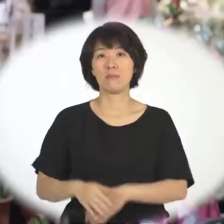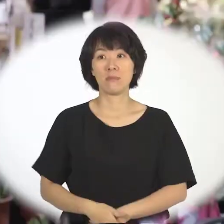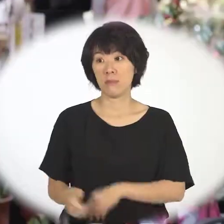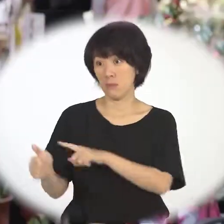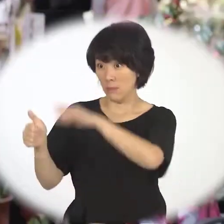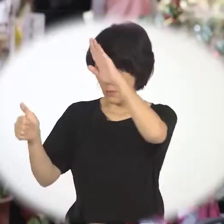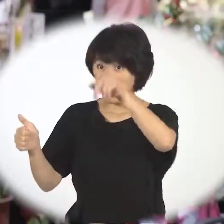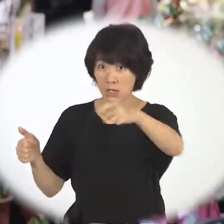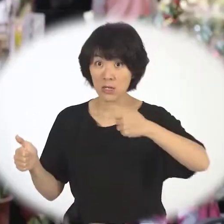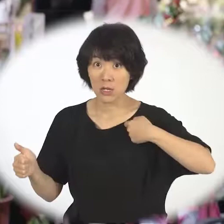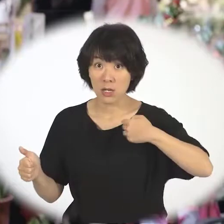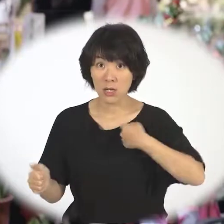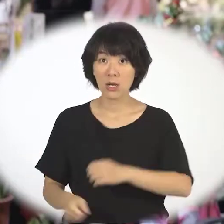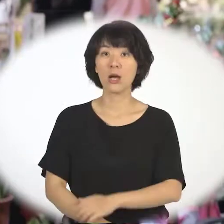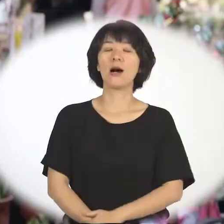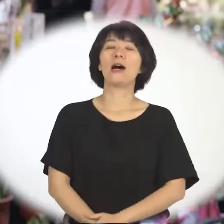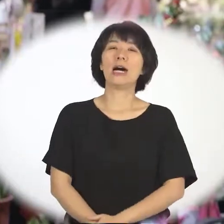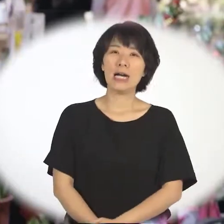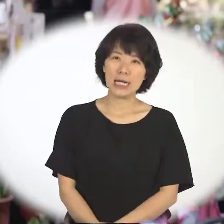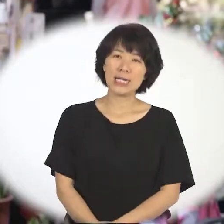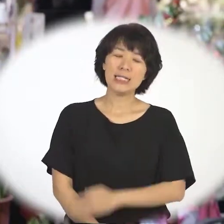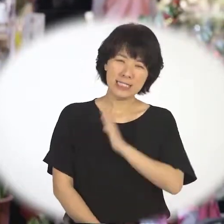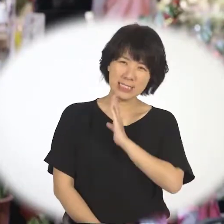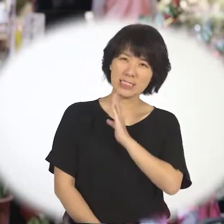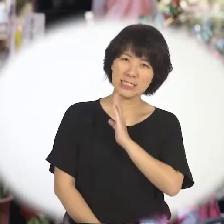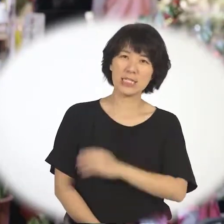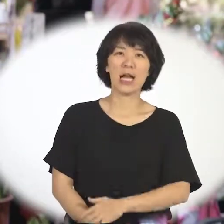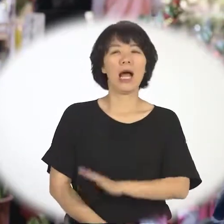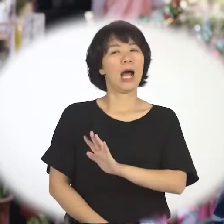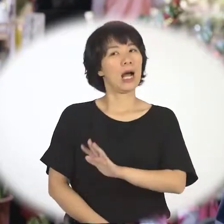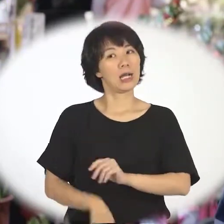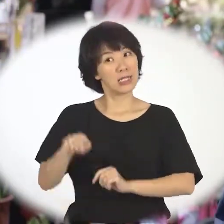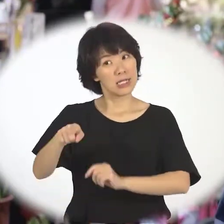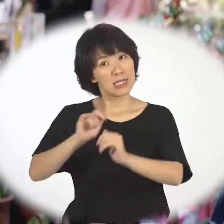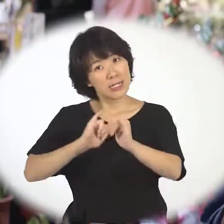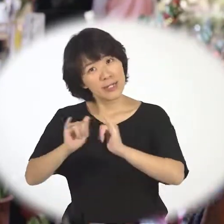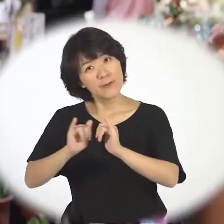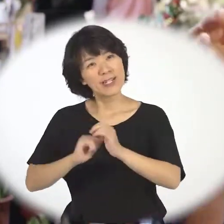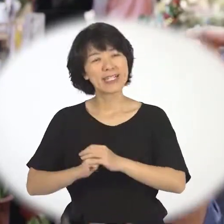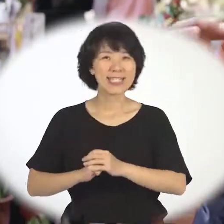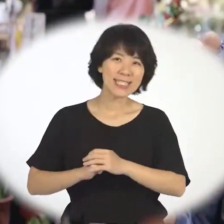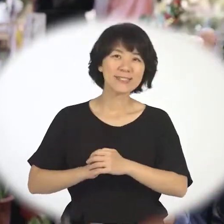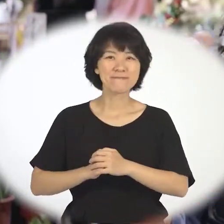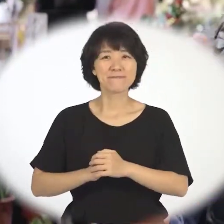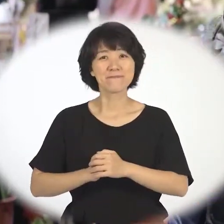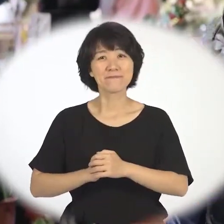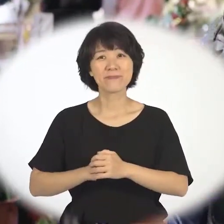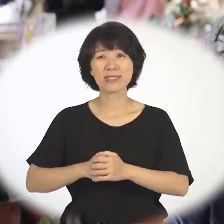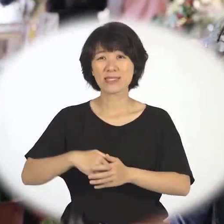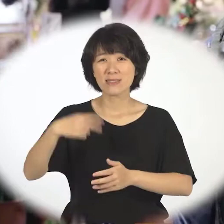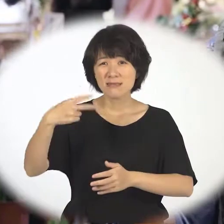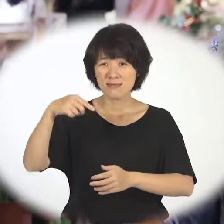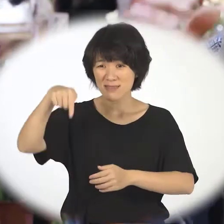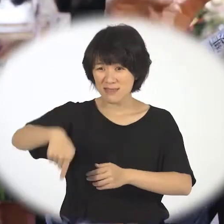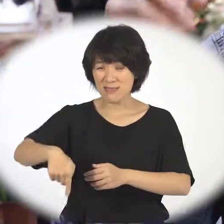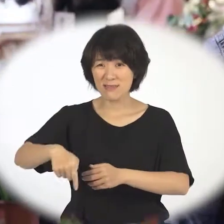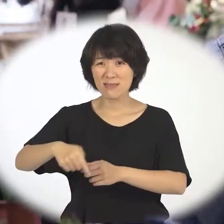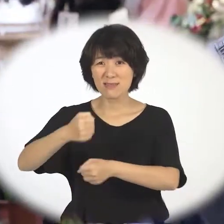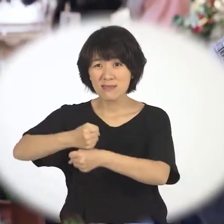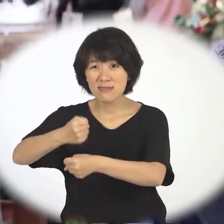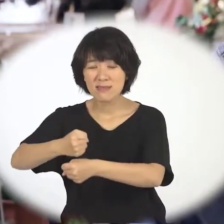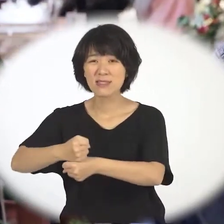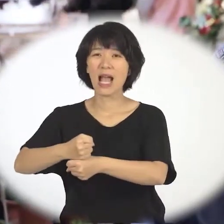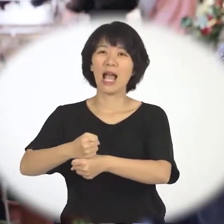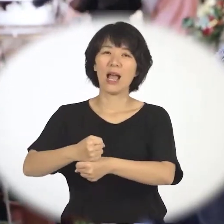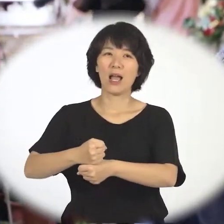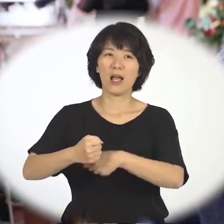了。 所以他生病的事你都知道， 但是我。因为在这个社会，对对，尤其